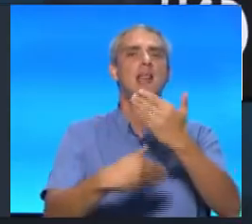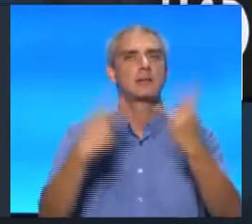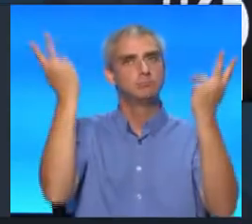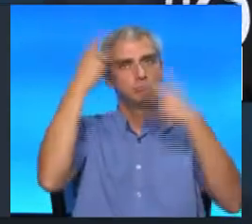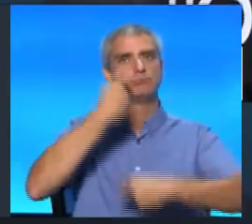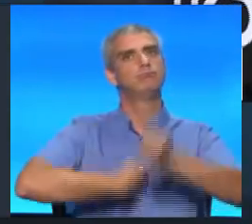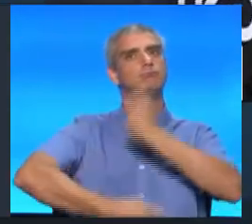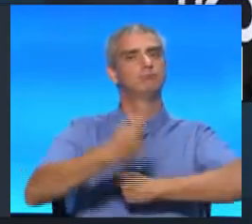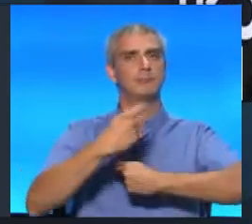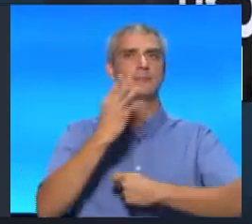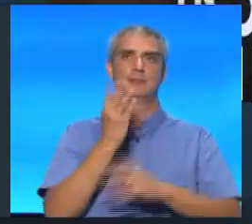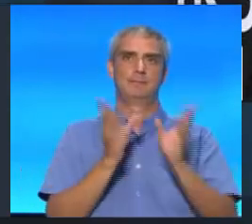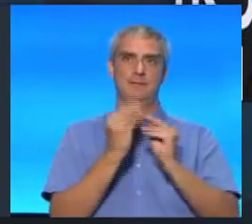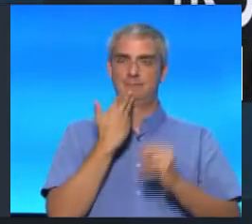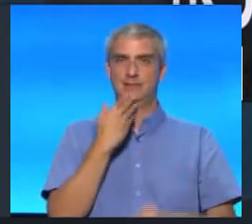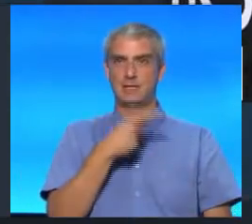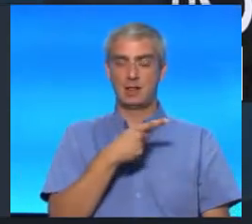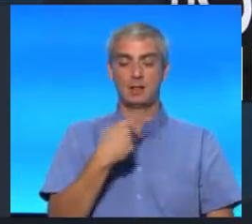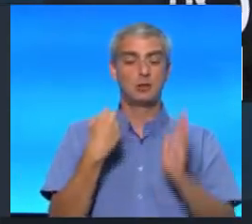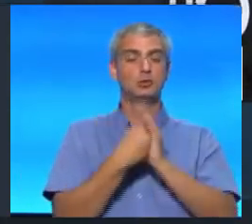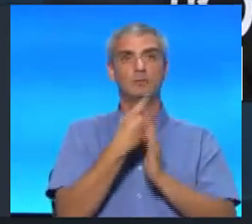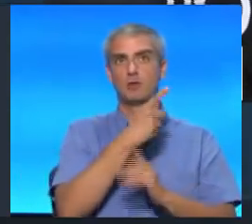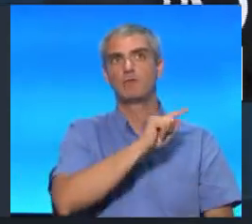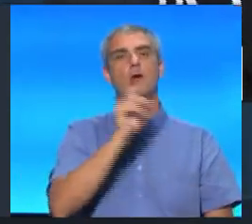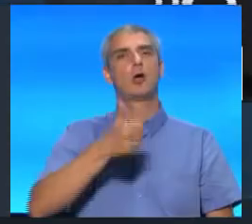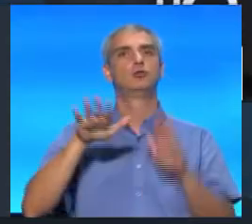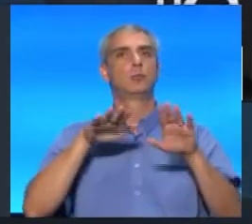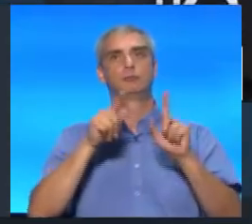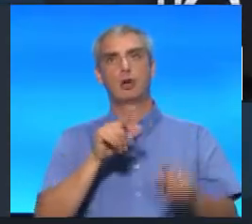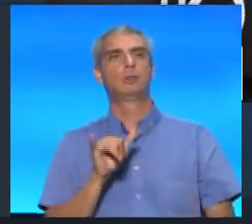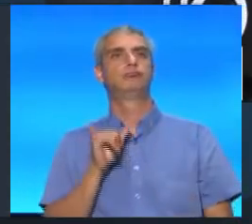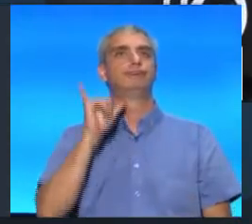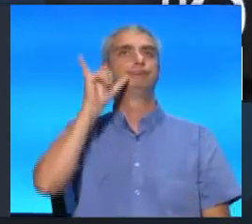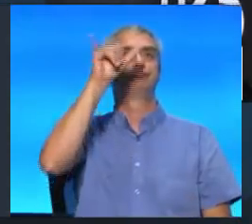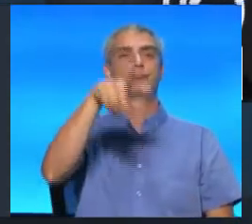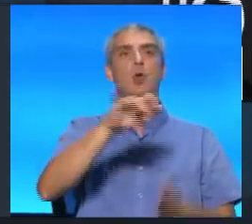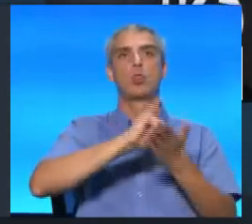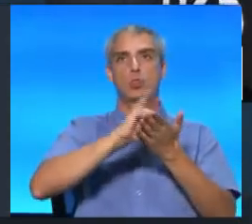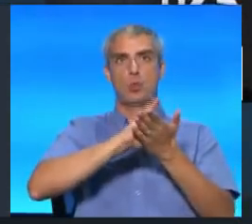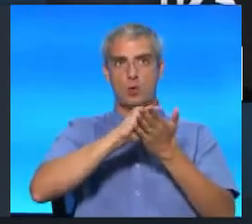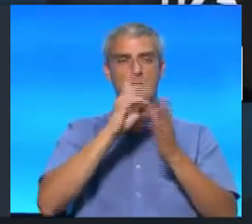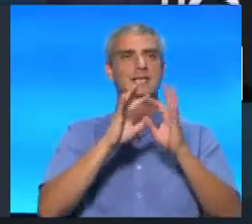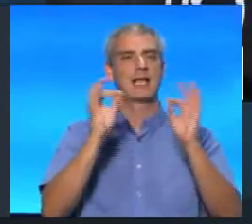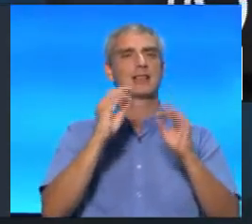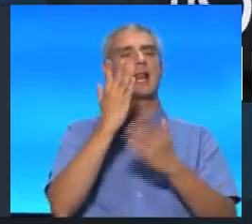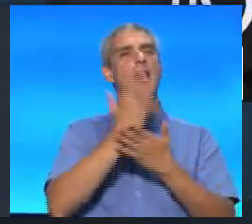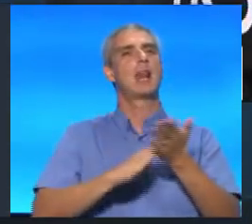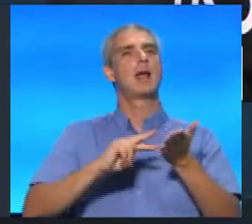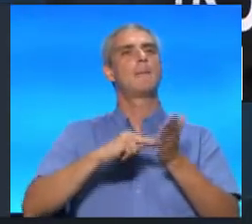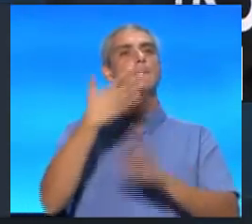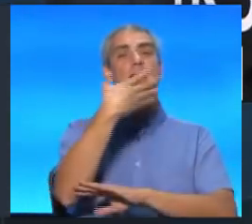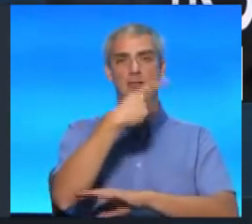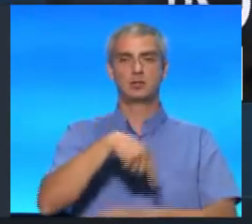עם ישראל. בסוף השבוע אמור להגיע ראש הממשלה לניו יורק, שם למעשה יתחיל הפרק המדיני. יום